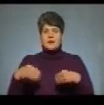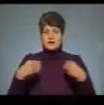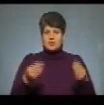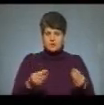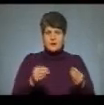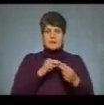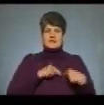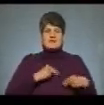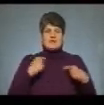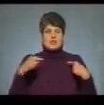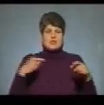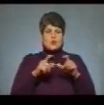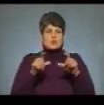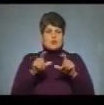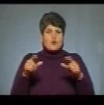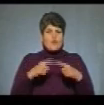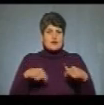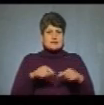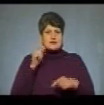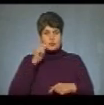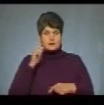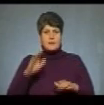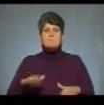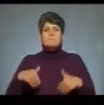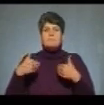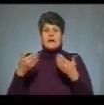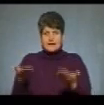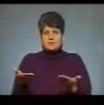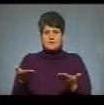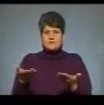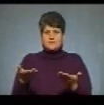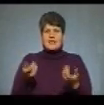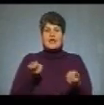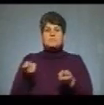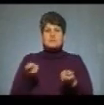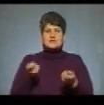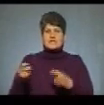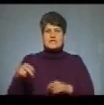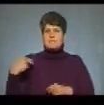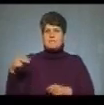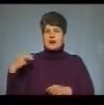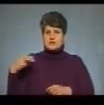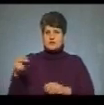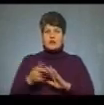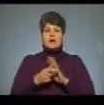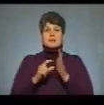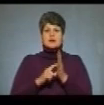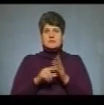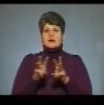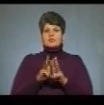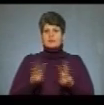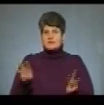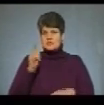державних установ та організацій України. Передаю, значить, адміністрація президента, Кабінет